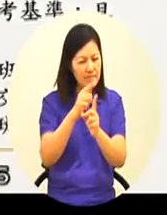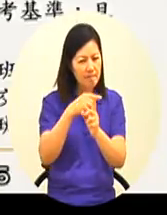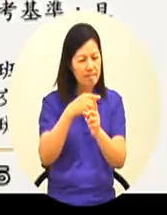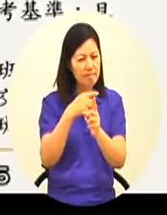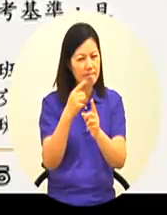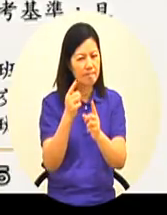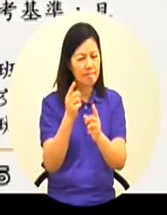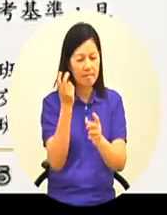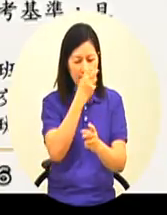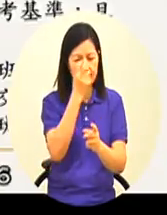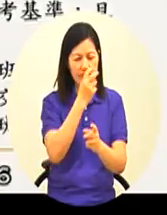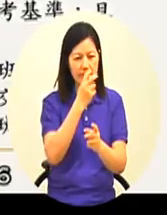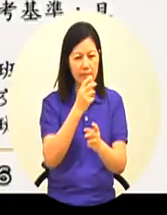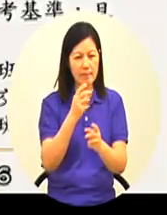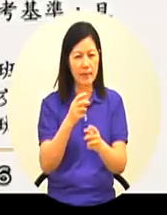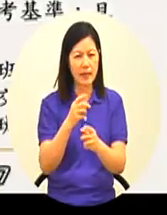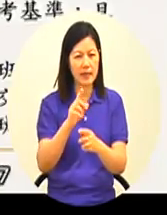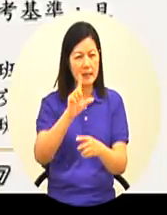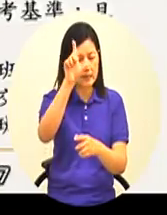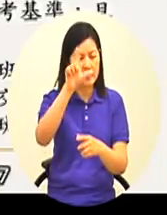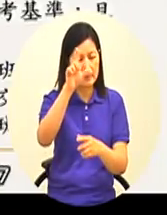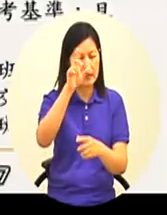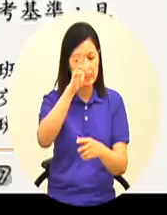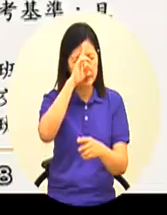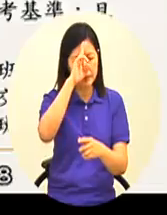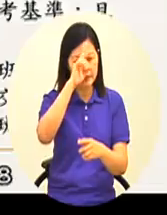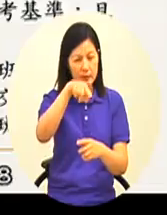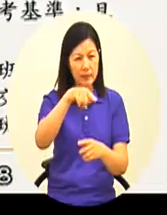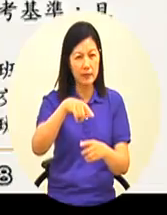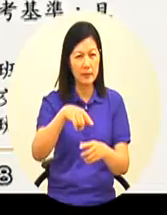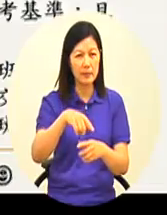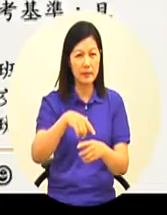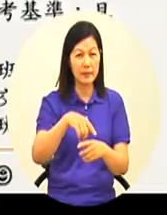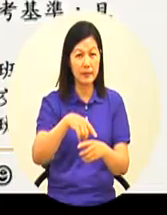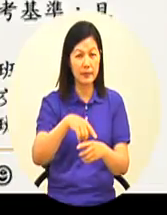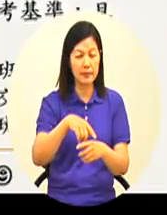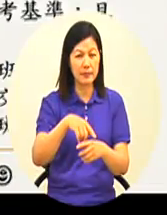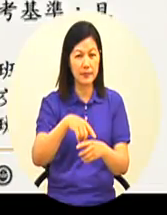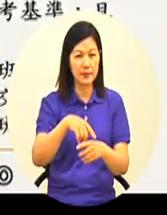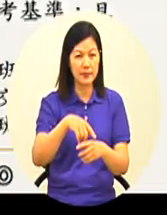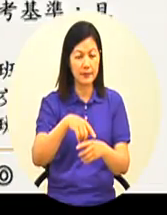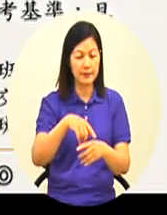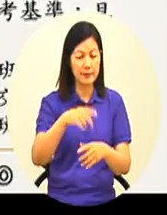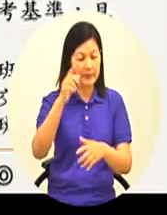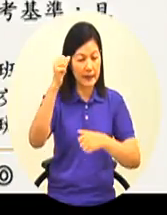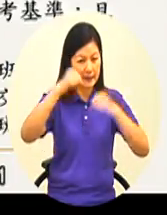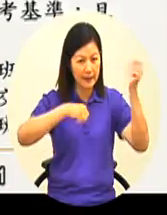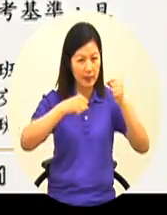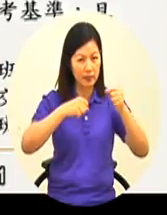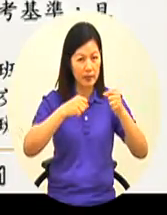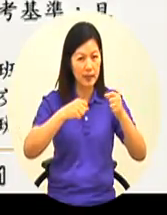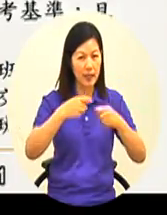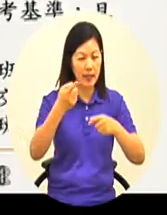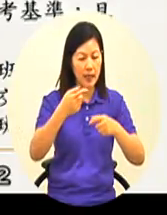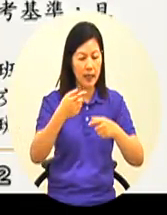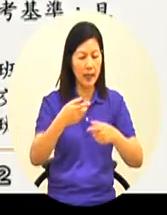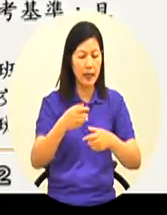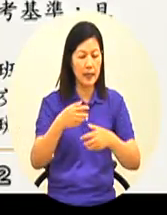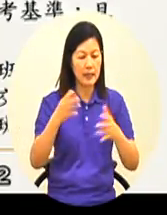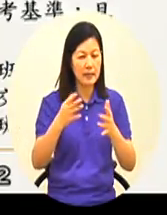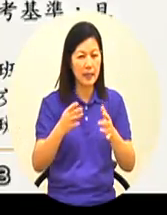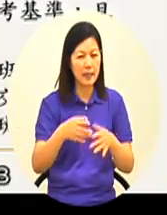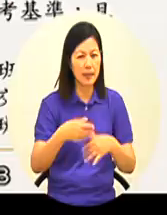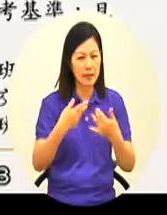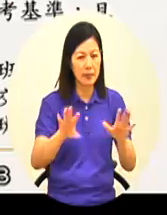的、下午的三点台风才会进来，我有可能就提早四个小时、像这一次的莫兰蒂台